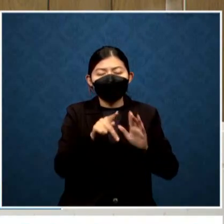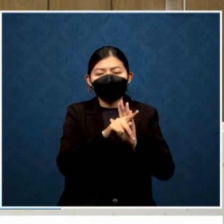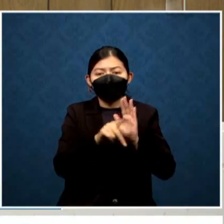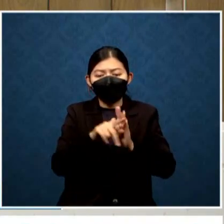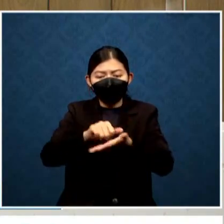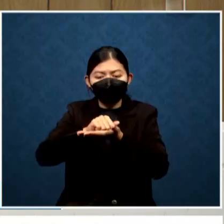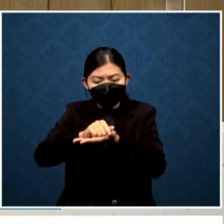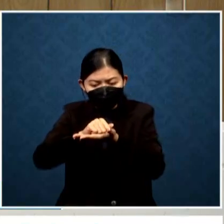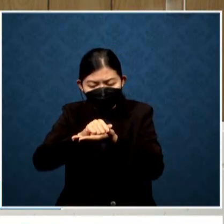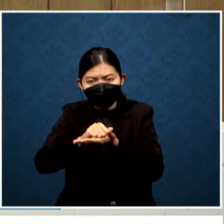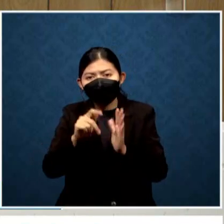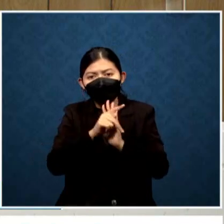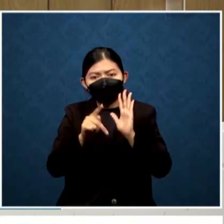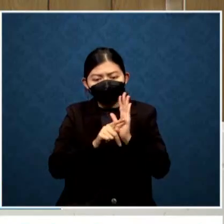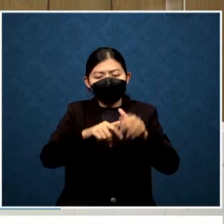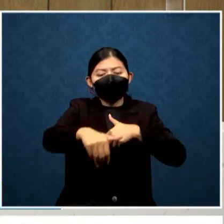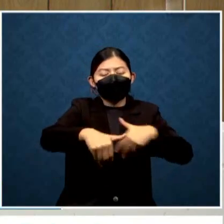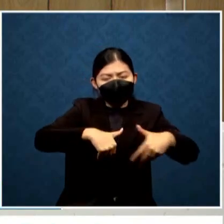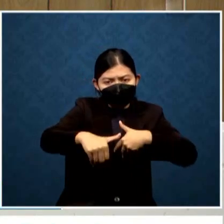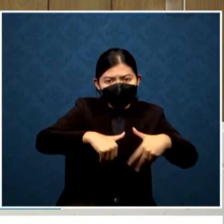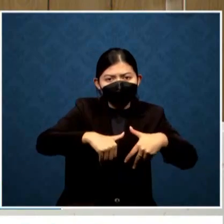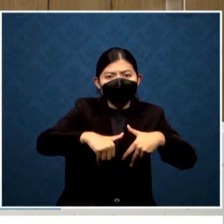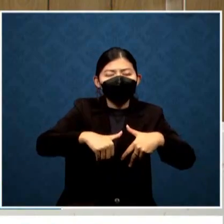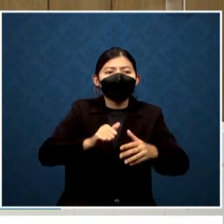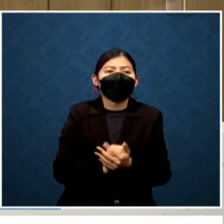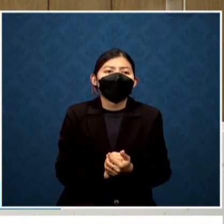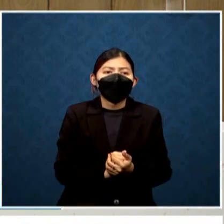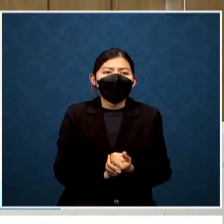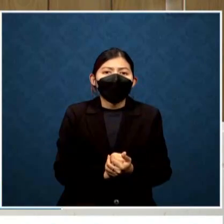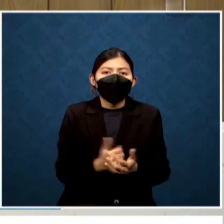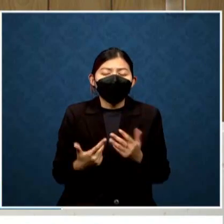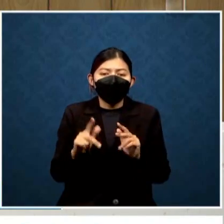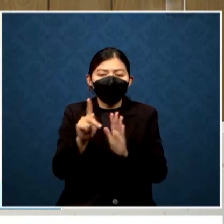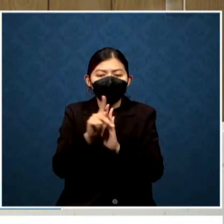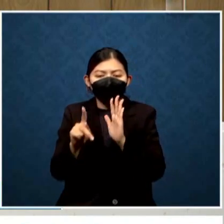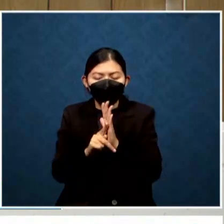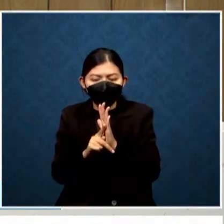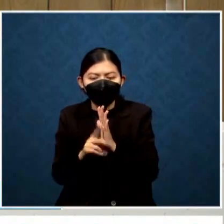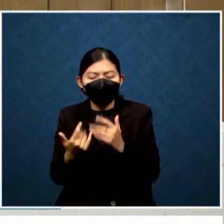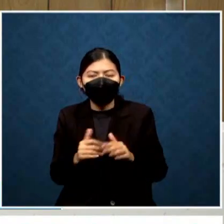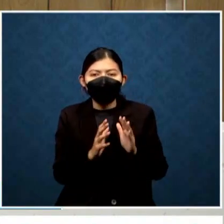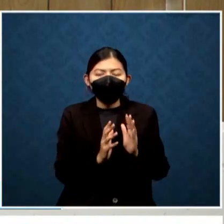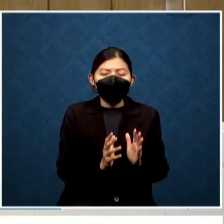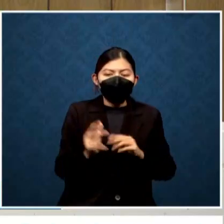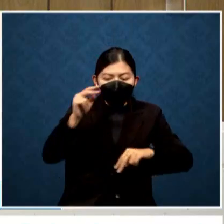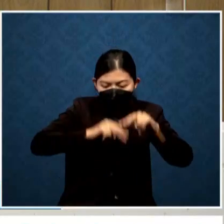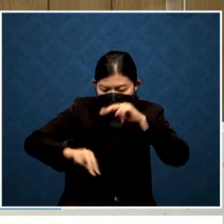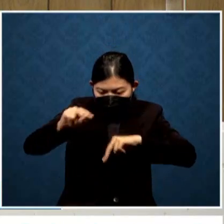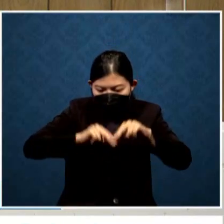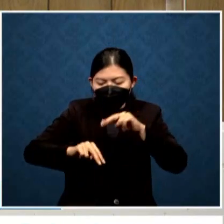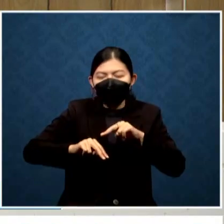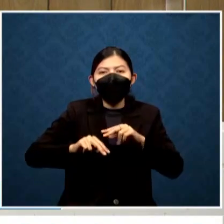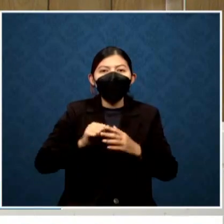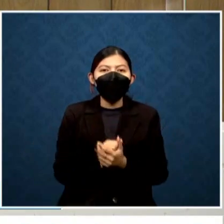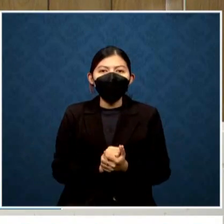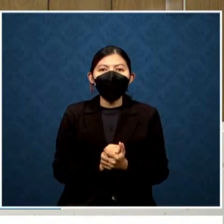ด้วยกันเป็นดินกฎหมายปกครองท้องที่หรือกฎหมายปวิยาที่เจ้าที่ฝ่ายปกครองต้องรักษาการอยู่เนี่ย